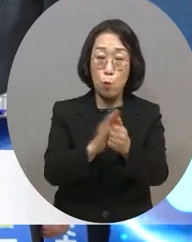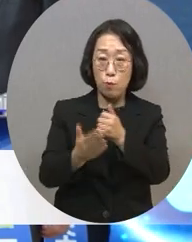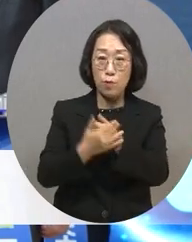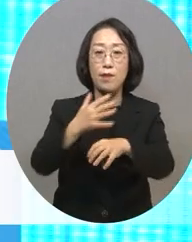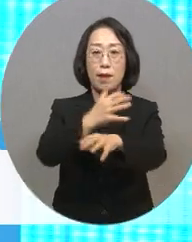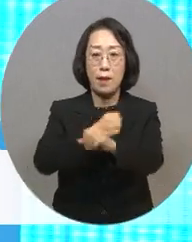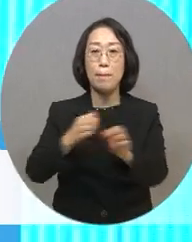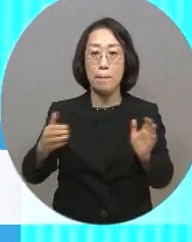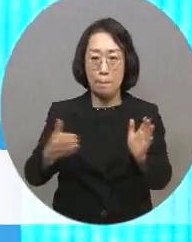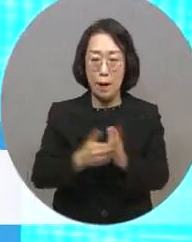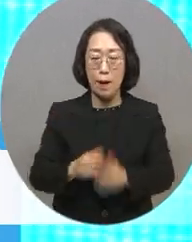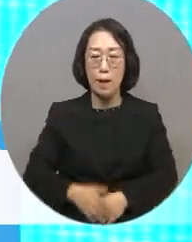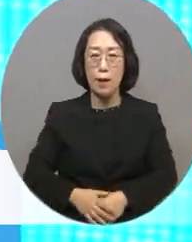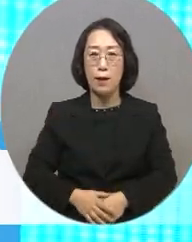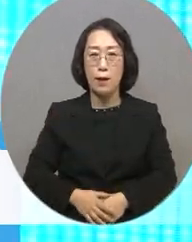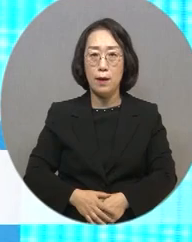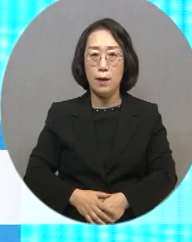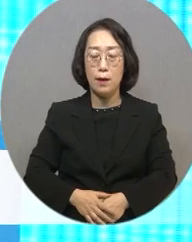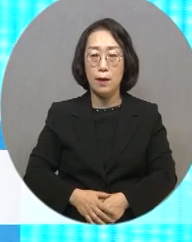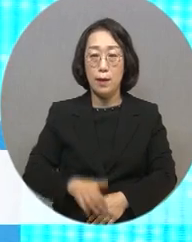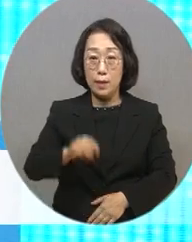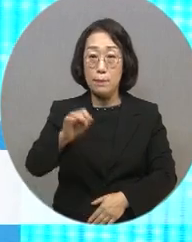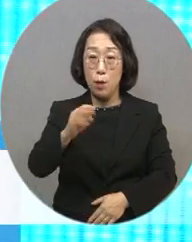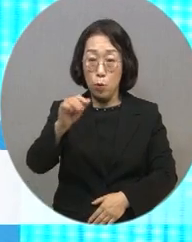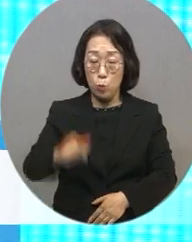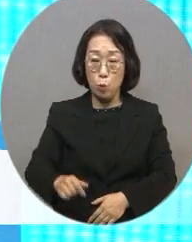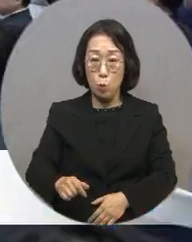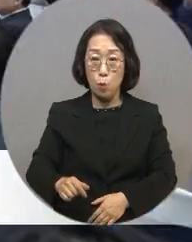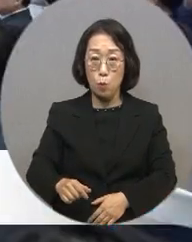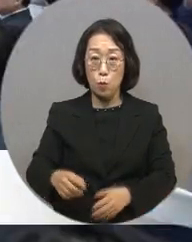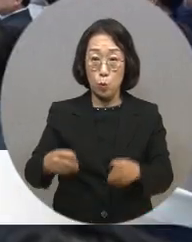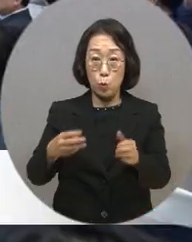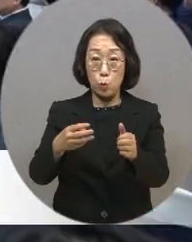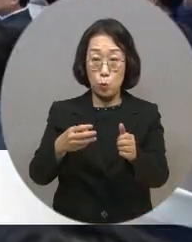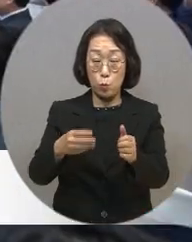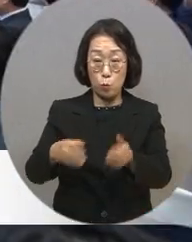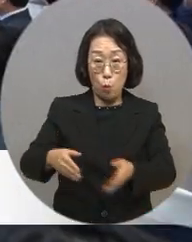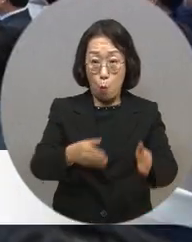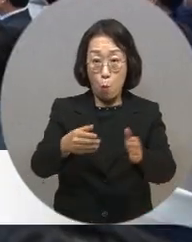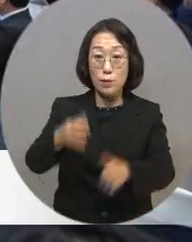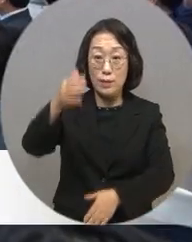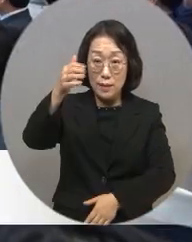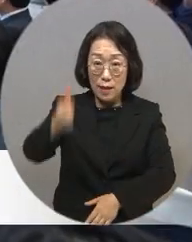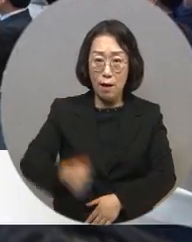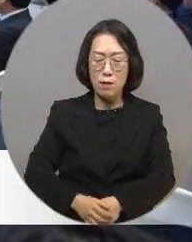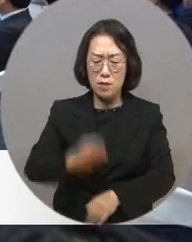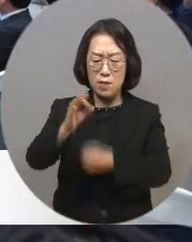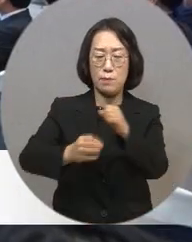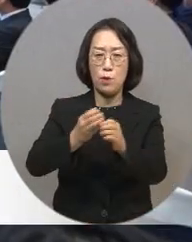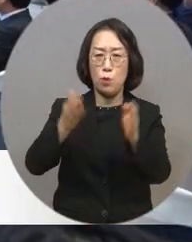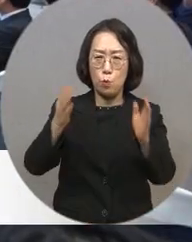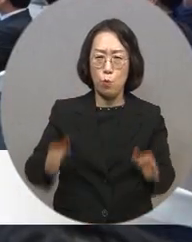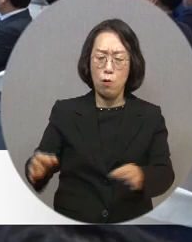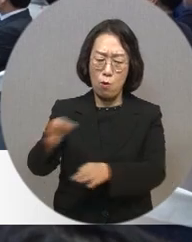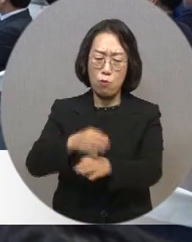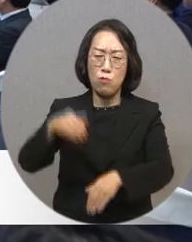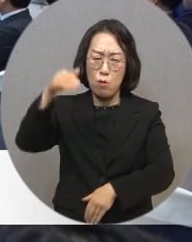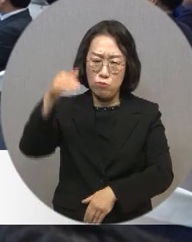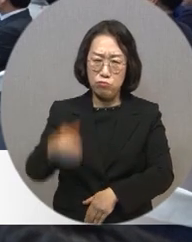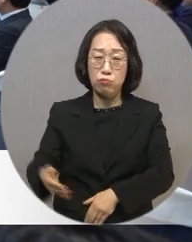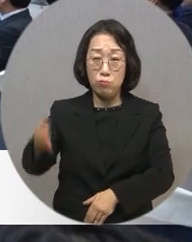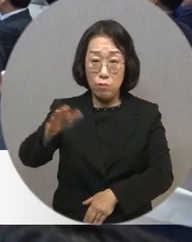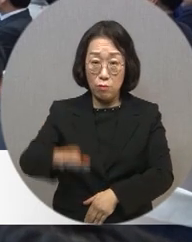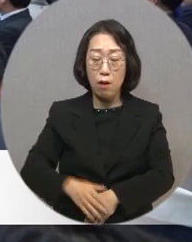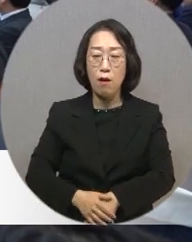이루어졌습니다. 김현옥 전남도지사는 기념사를 통해 10년이라는 긴 불황을 극복하고 서남권이